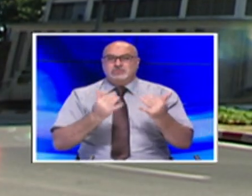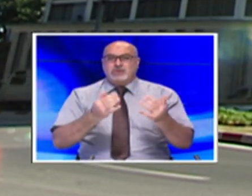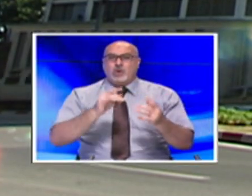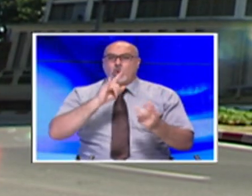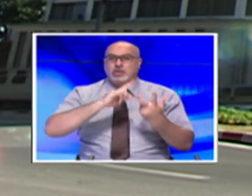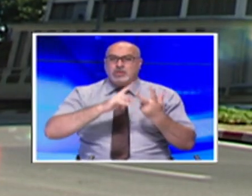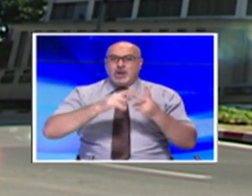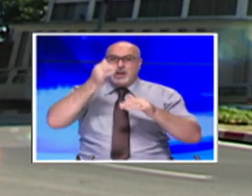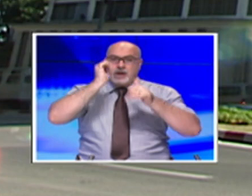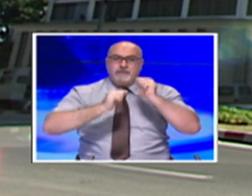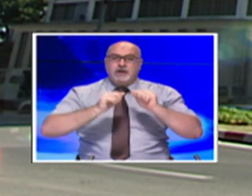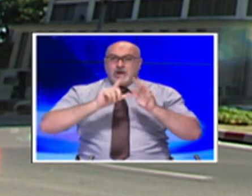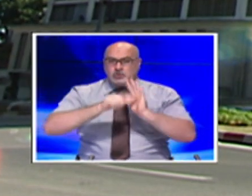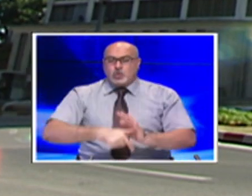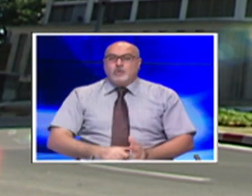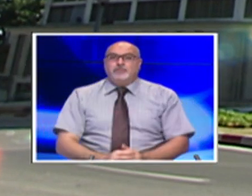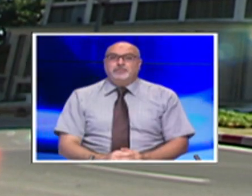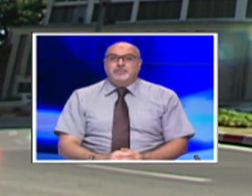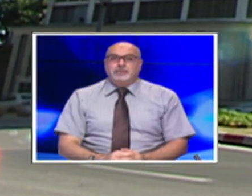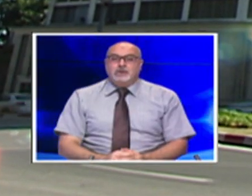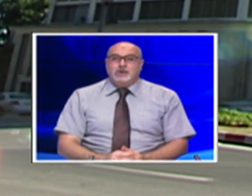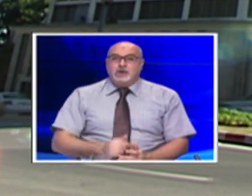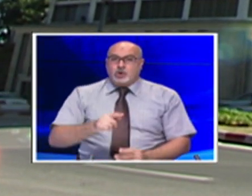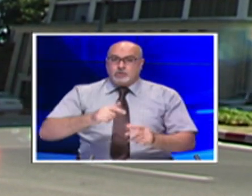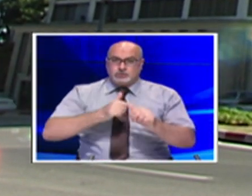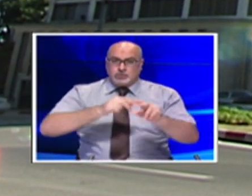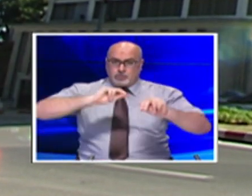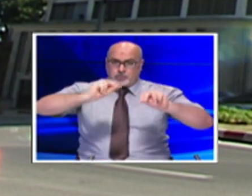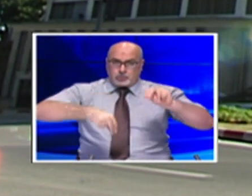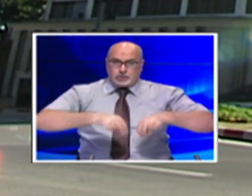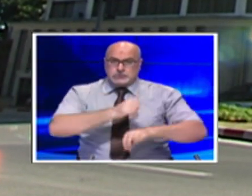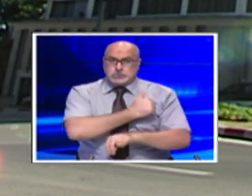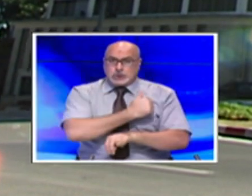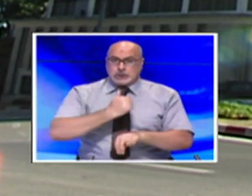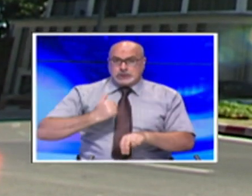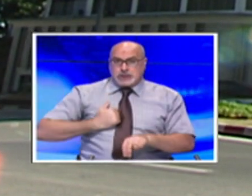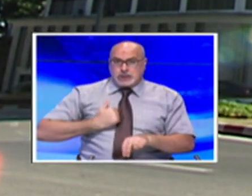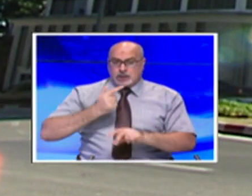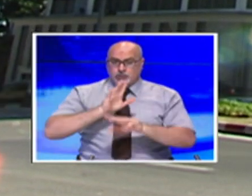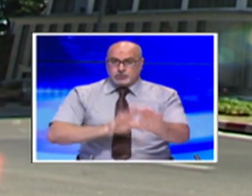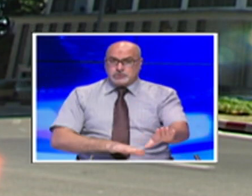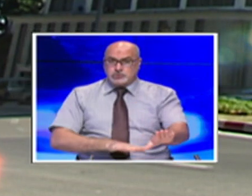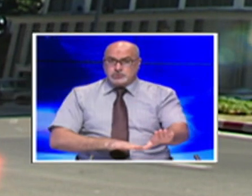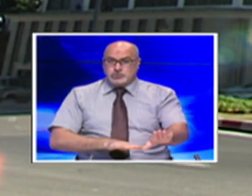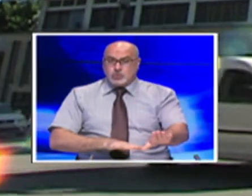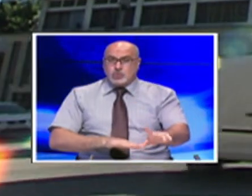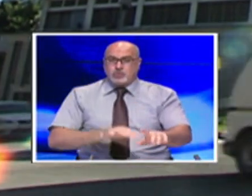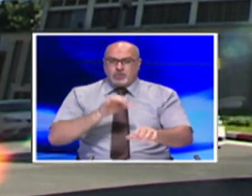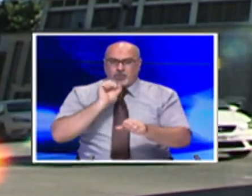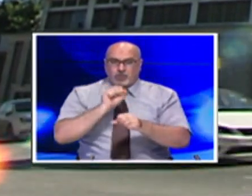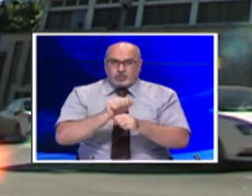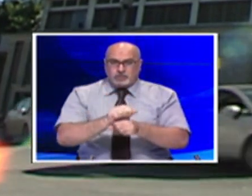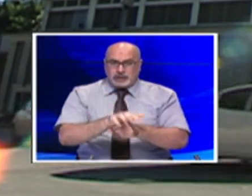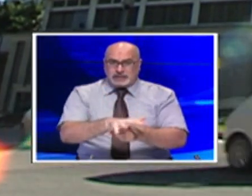والفنادق والمقاهي والمطاعم مع التقيد بالبروتوكولات الصحية للوقاية والحماية من انتشار الوباء،